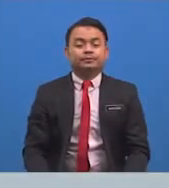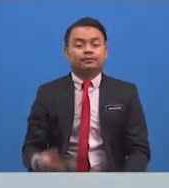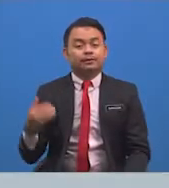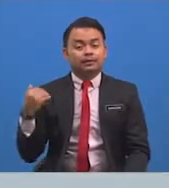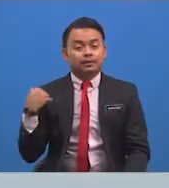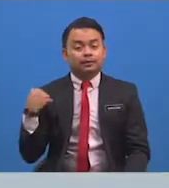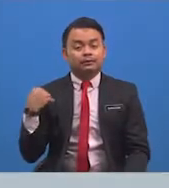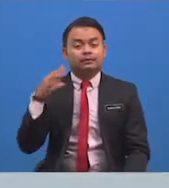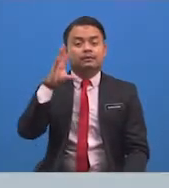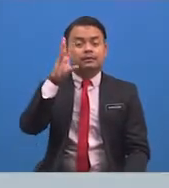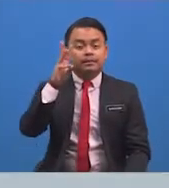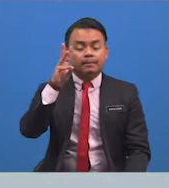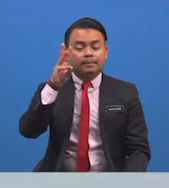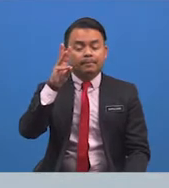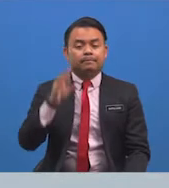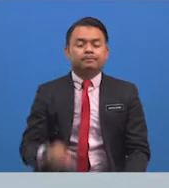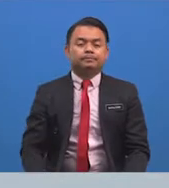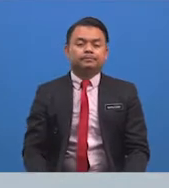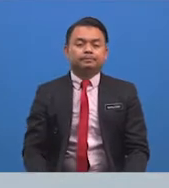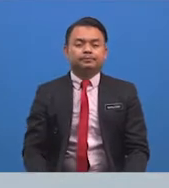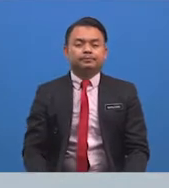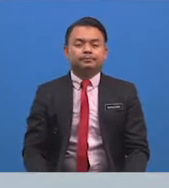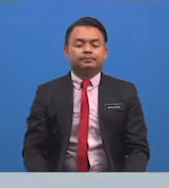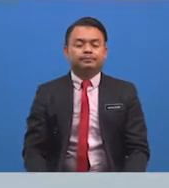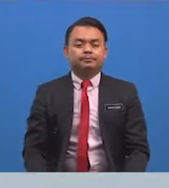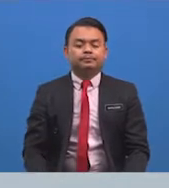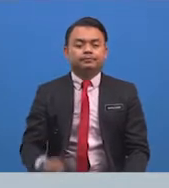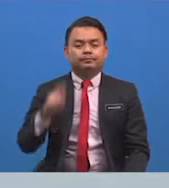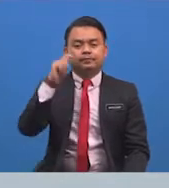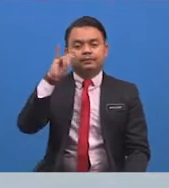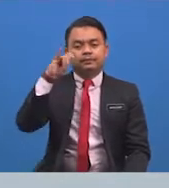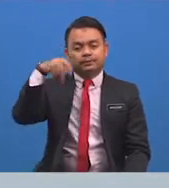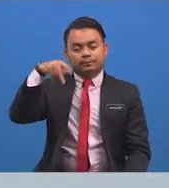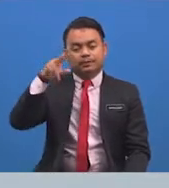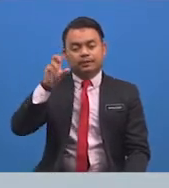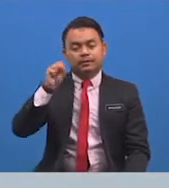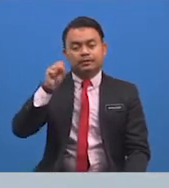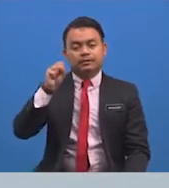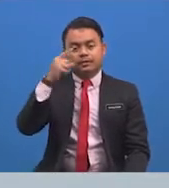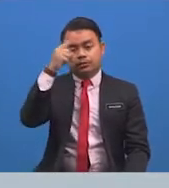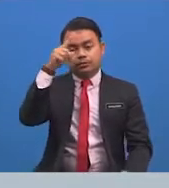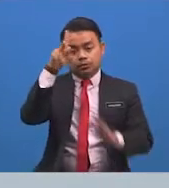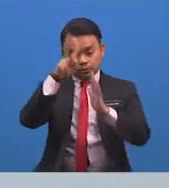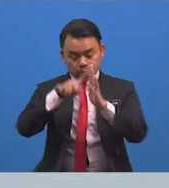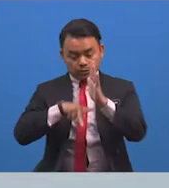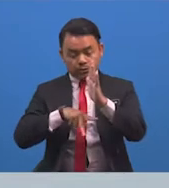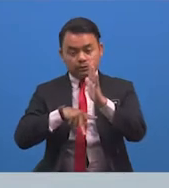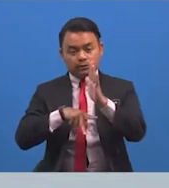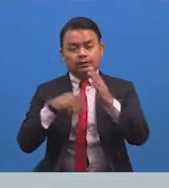Terdapat 6 tips yang boleh kita amalkan untuk membantu mengurangkan pemanasan